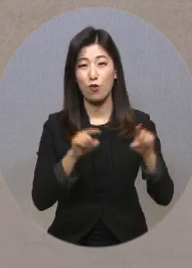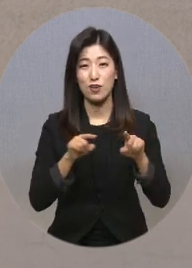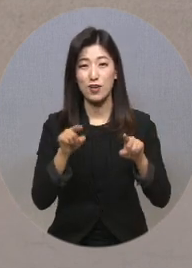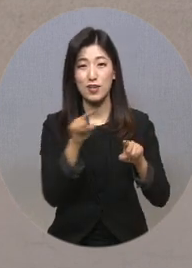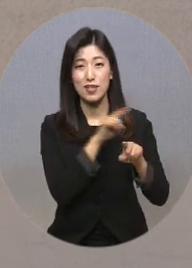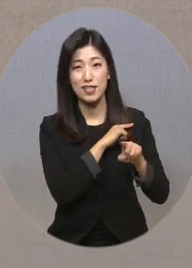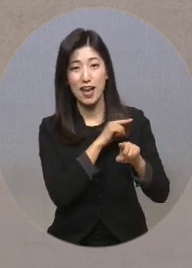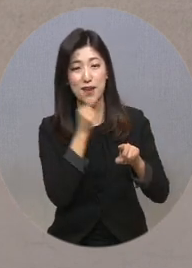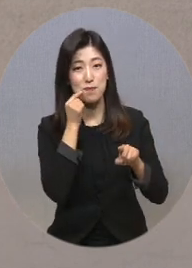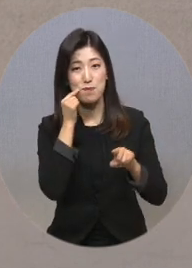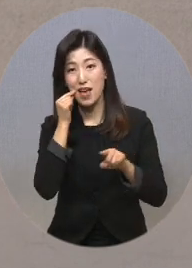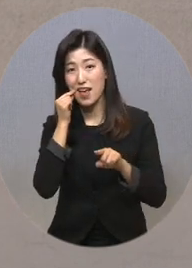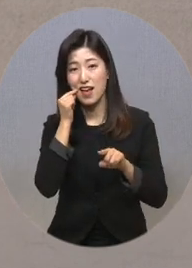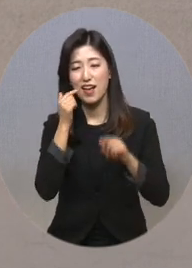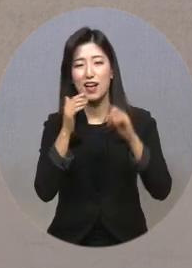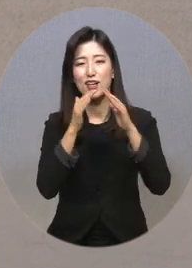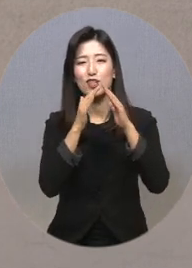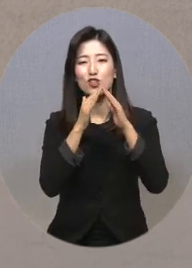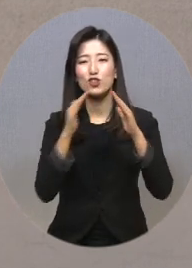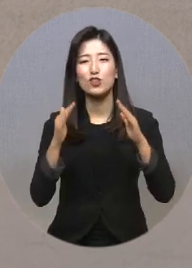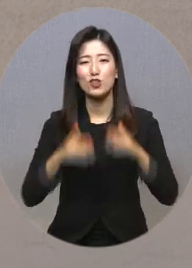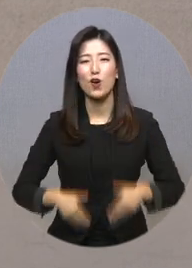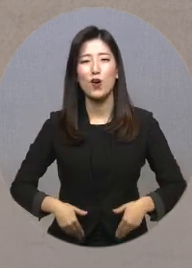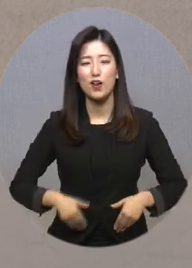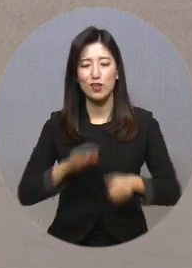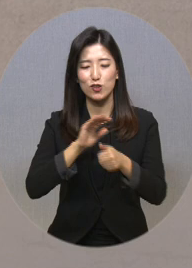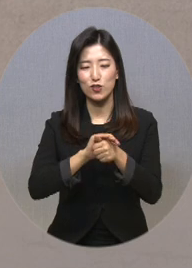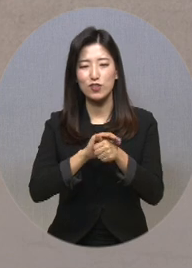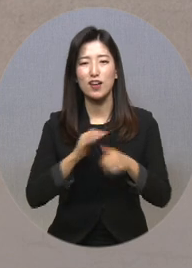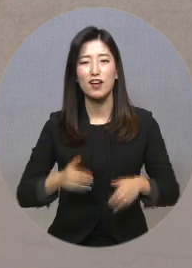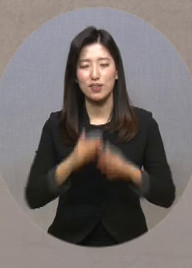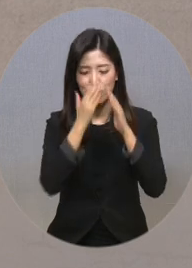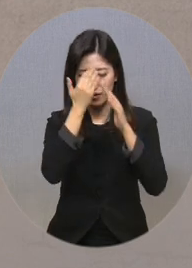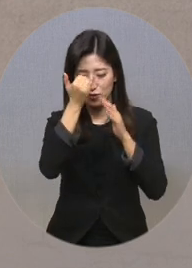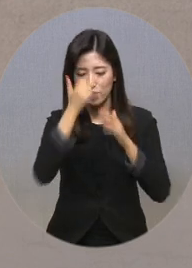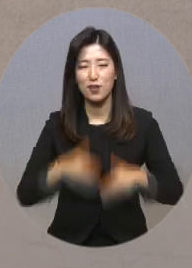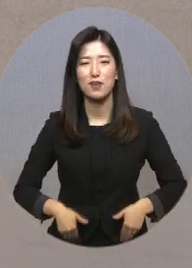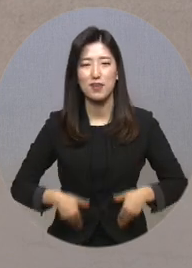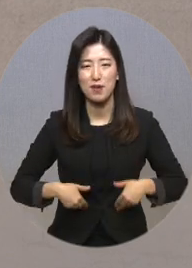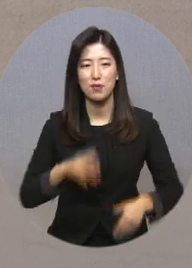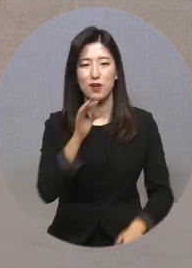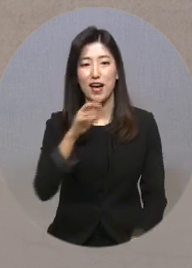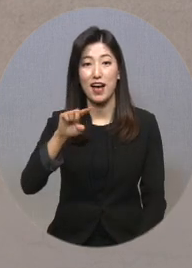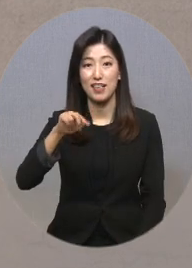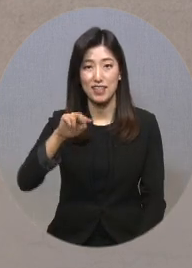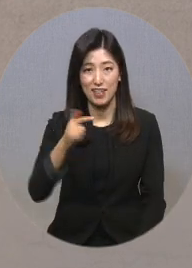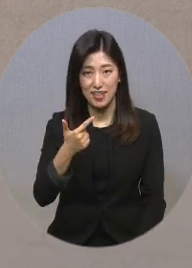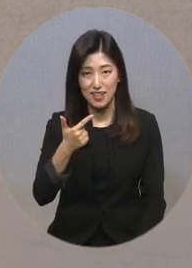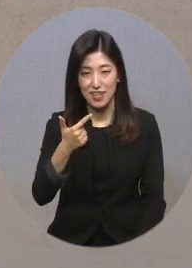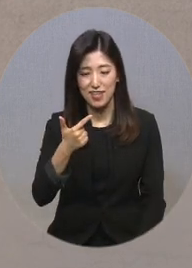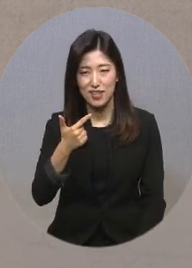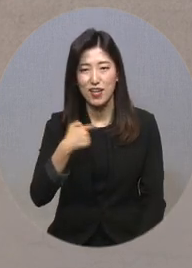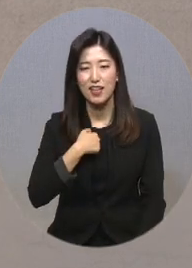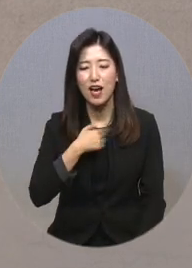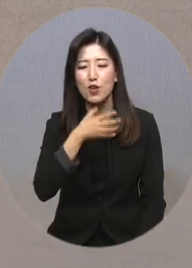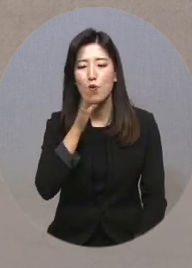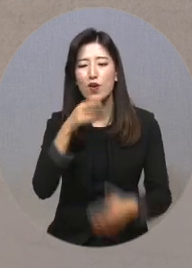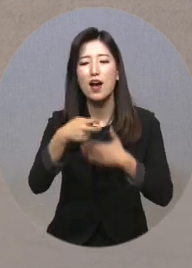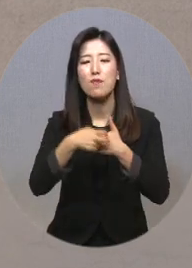지역인 충청남도 아산에서 요양병원을 운영하였고, 현재는